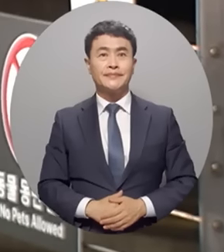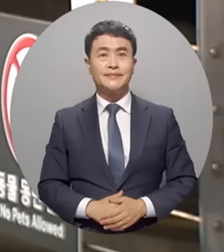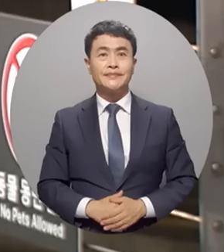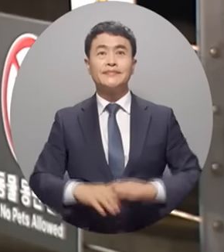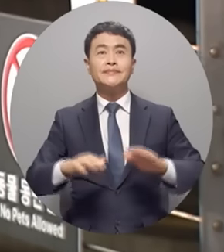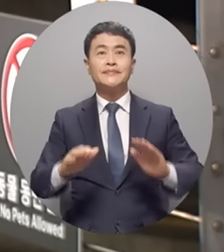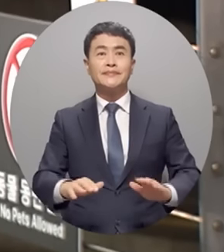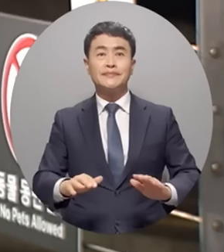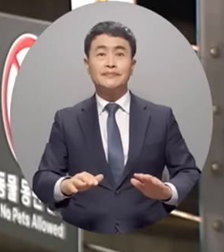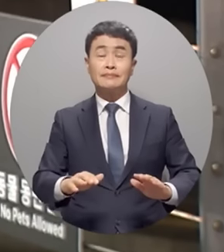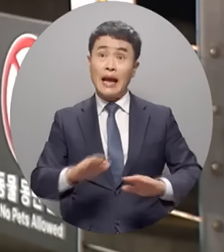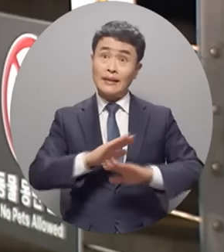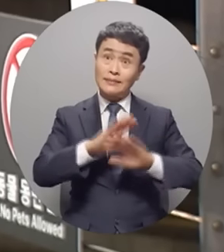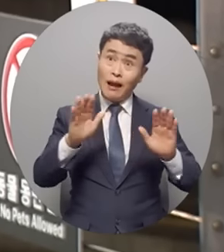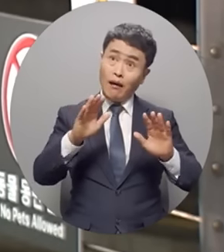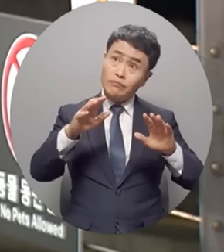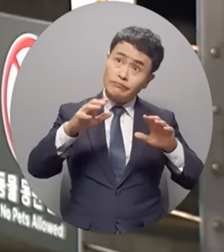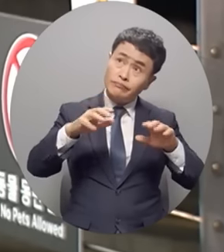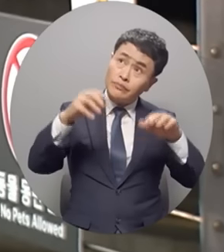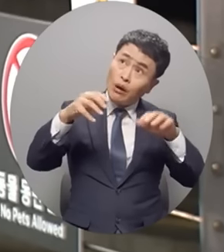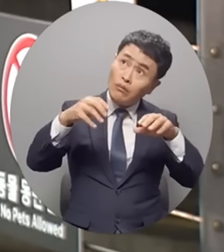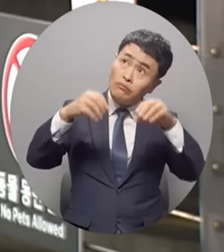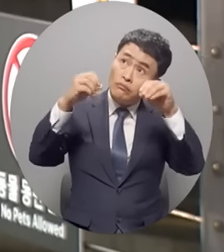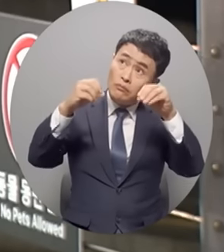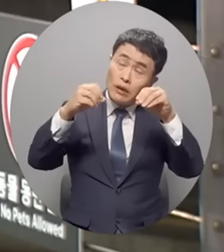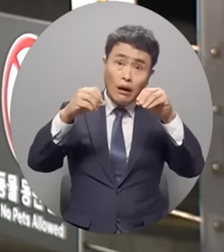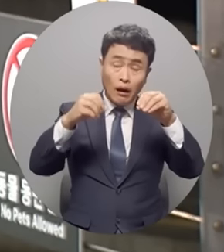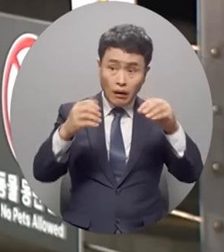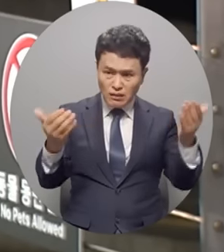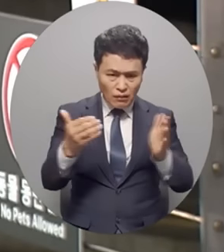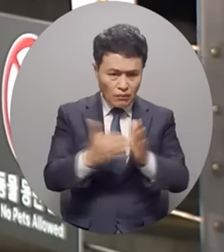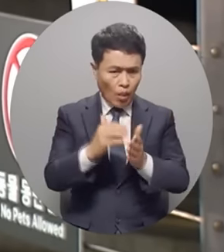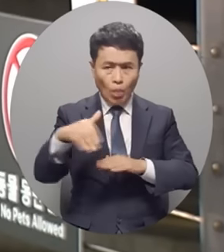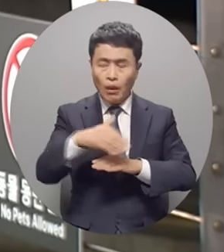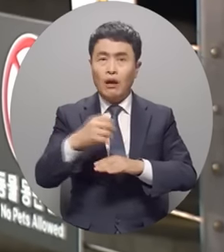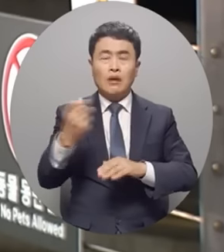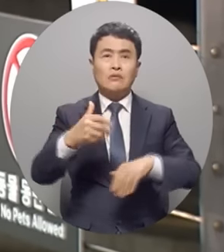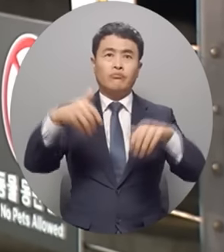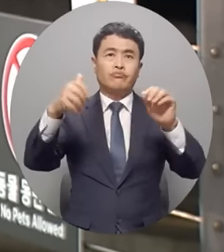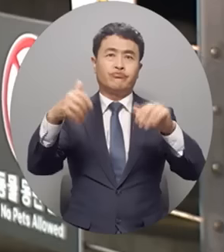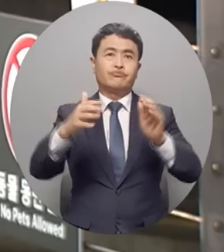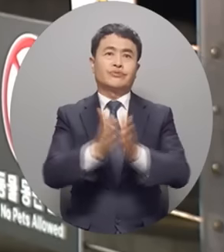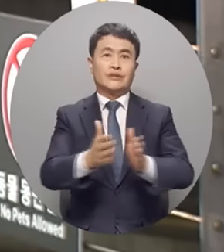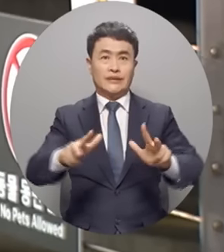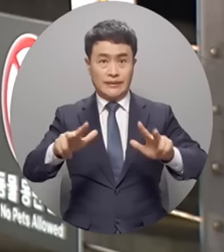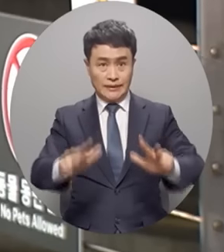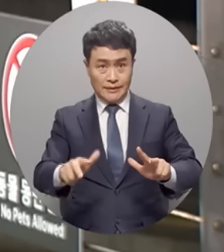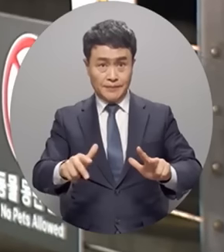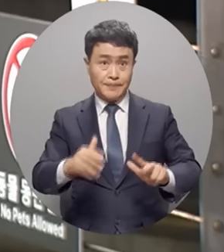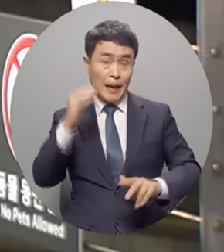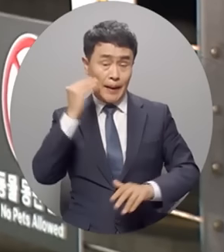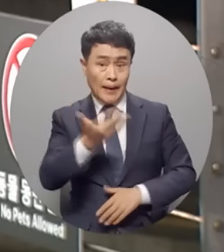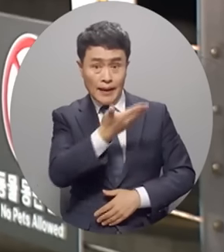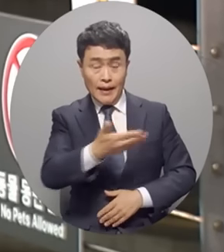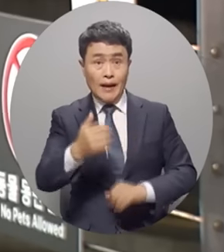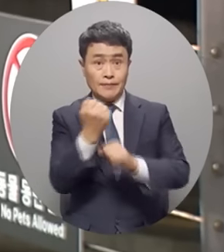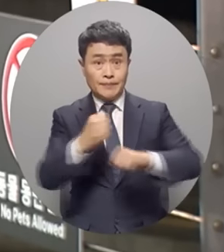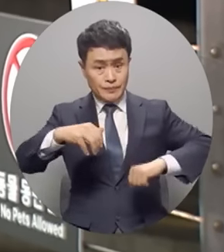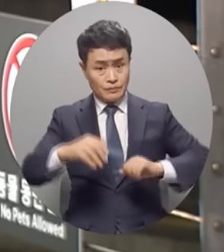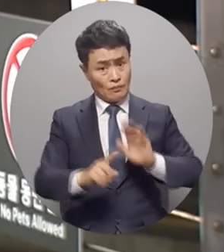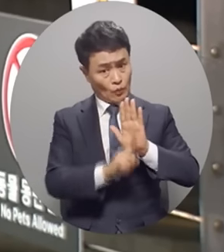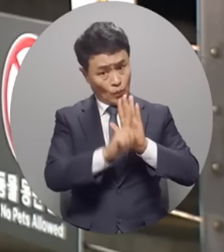네, 낮 한때 소강 상태를 보이던 빗줄기가 퇴근 시간 무렵부터 다시 굵어지고 있습니다. 지금 이곳 청계광장의 기온은